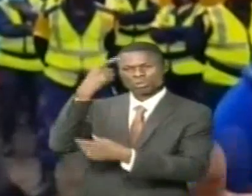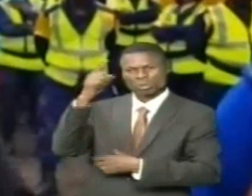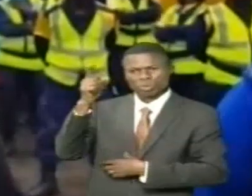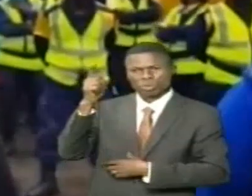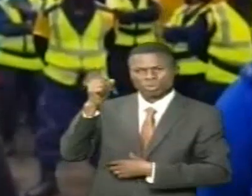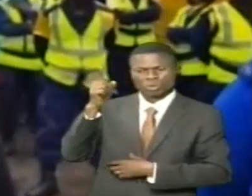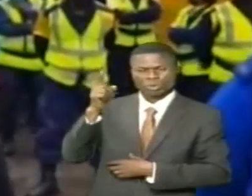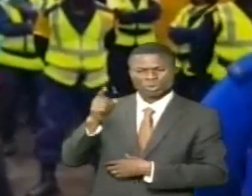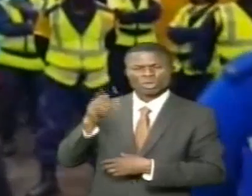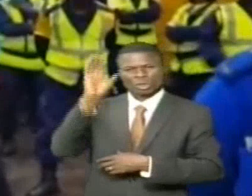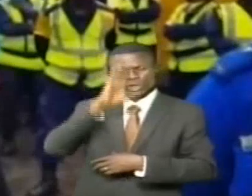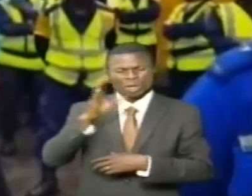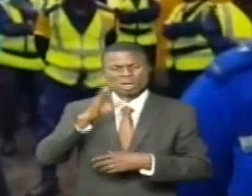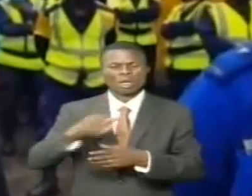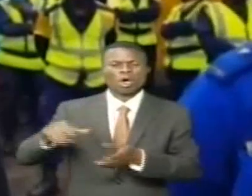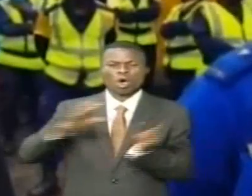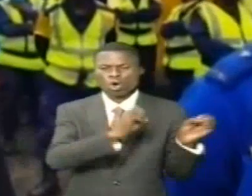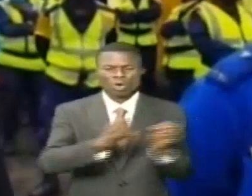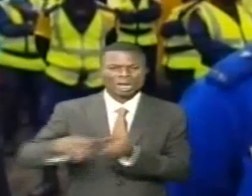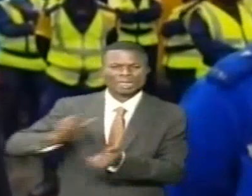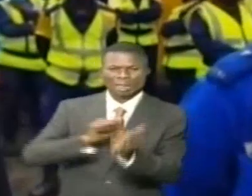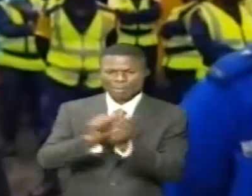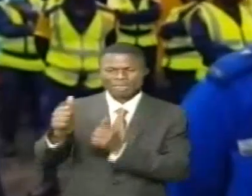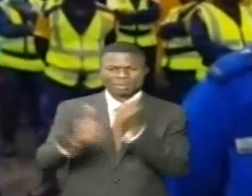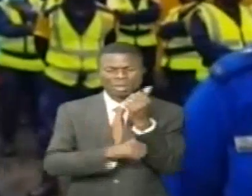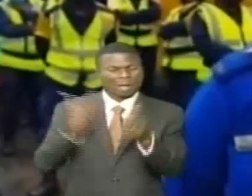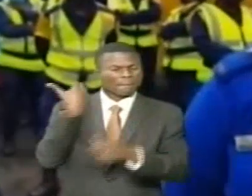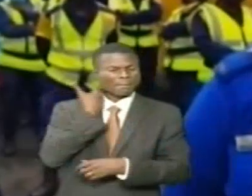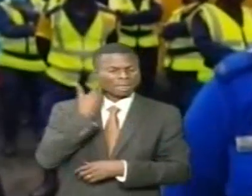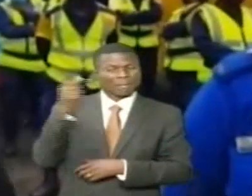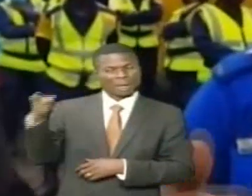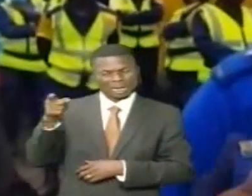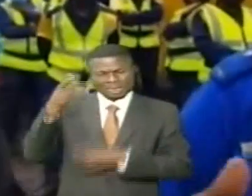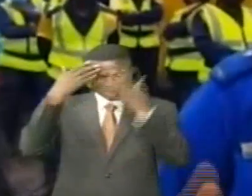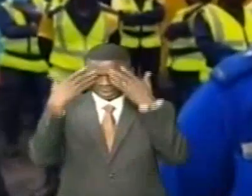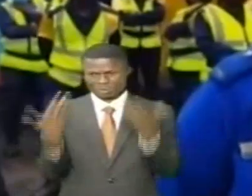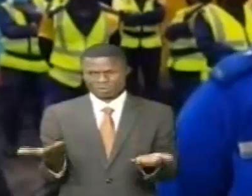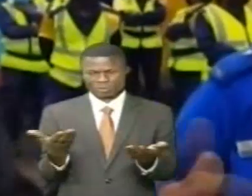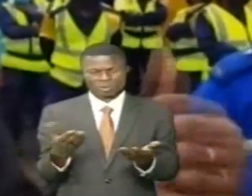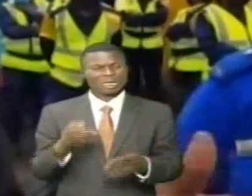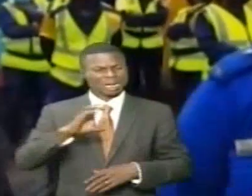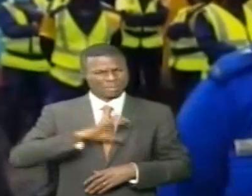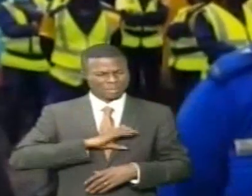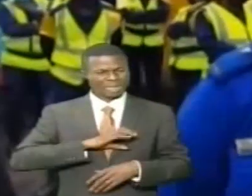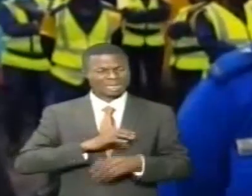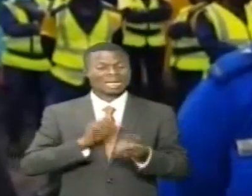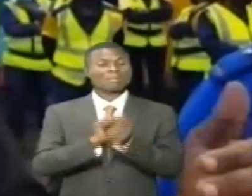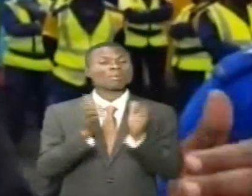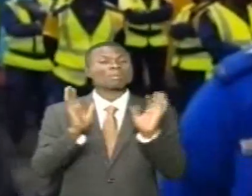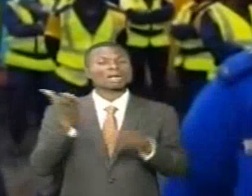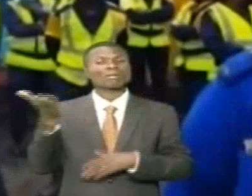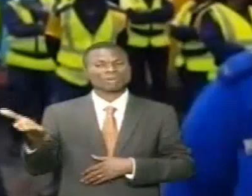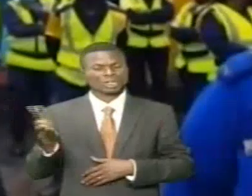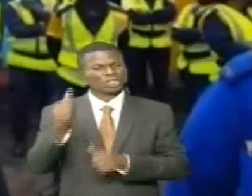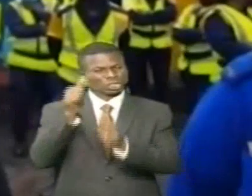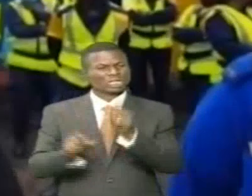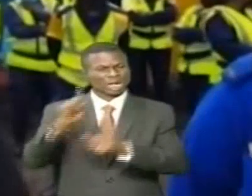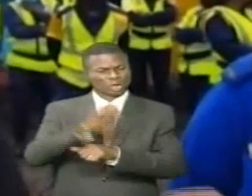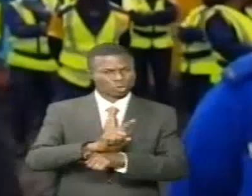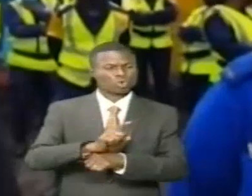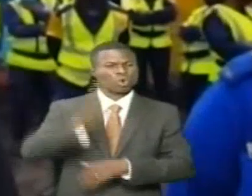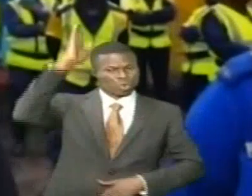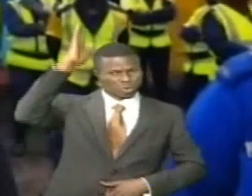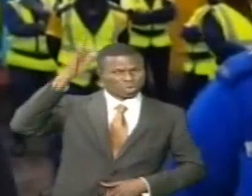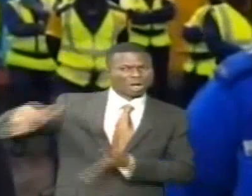réguler la circulation, cette personne est atteinte ou pas. Donc ils sont plus exposés parce que tous les jours, ils sont sur la route. Alors nous